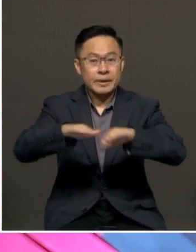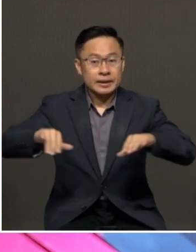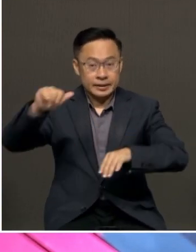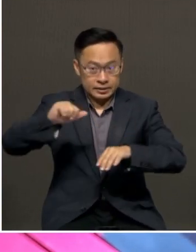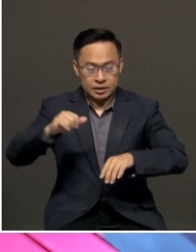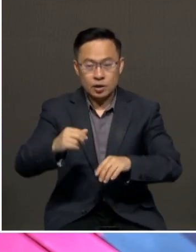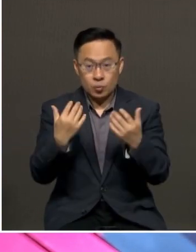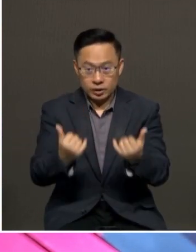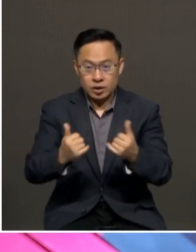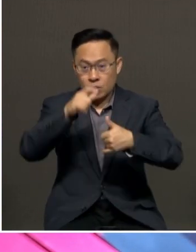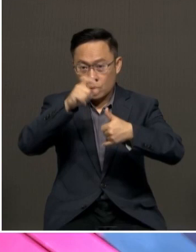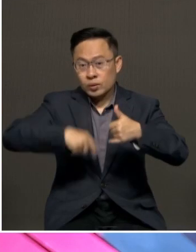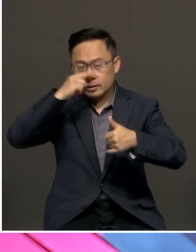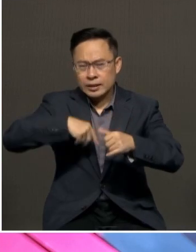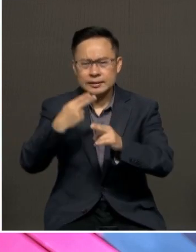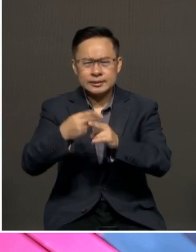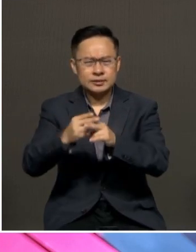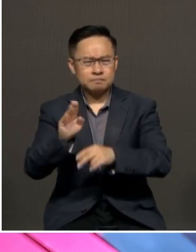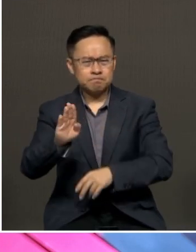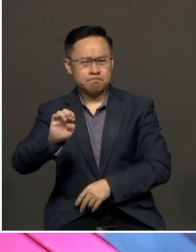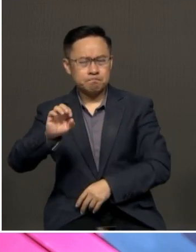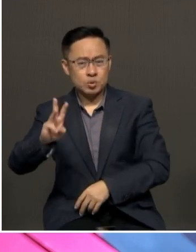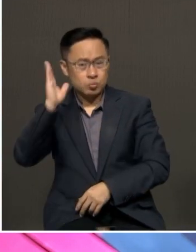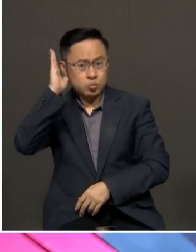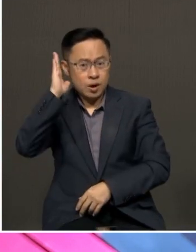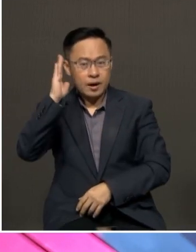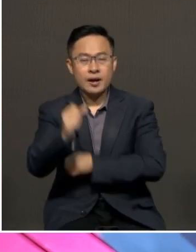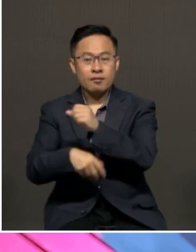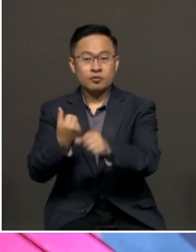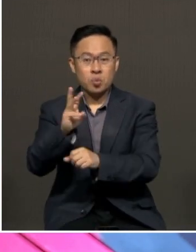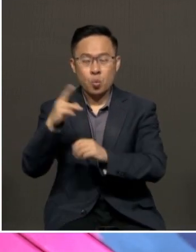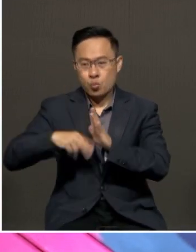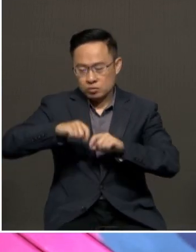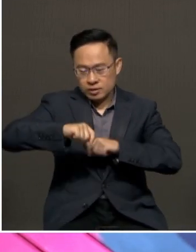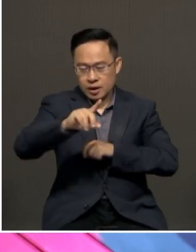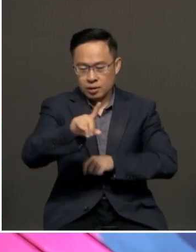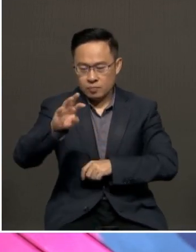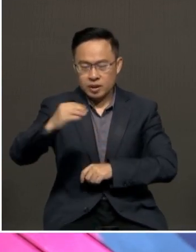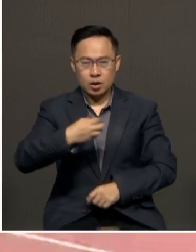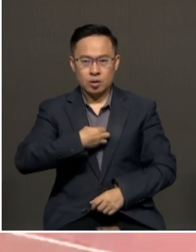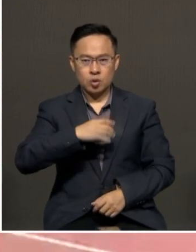ค่ะภูริพลบุญสอนที่แน่นอนว่าไม่ทำให้ผิดหวังค่ะคว้าเหรียญทอง100เมตรมาได้สำเร็จค่ะ